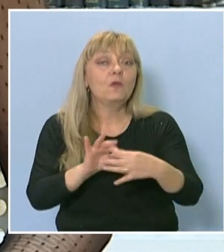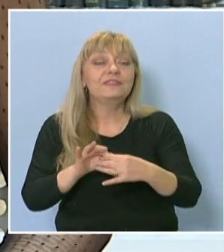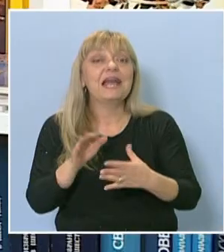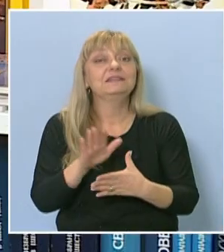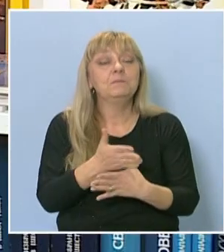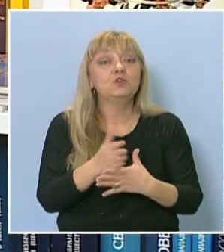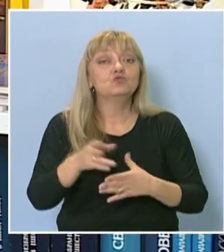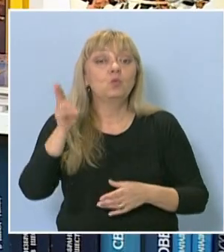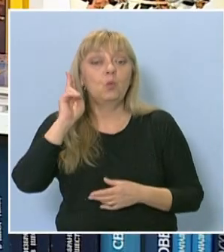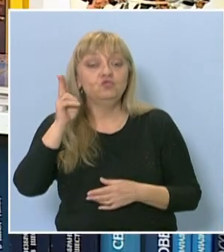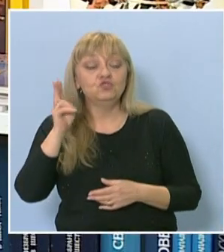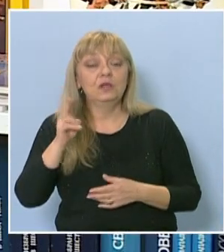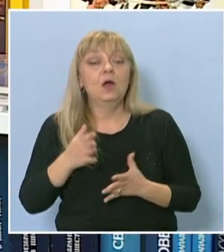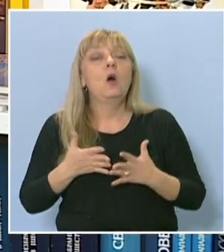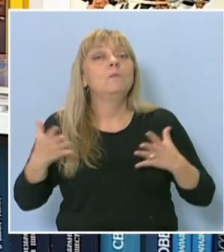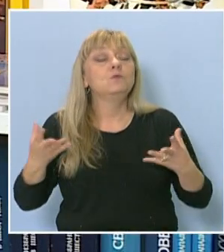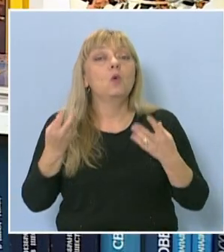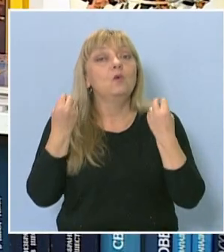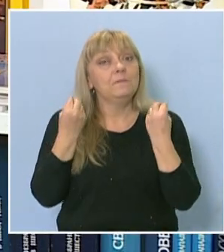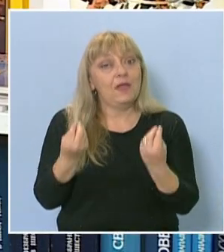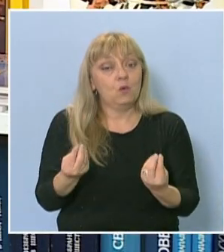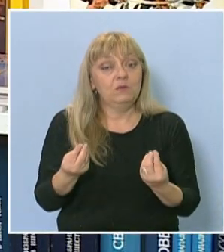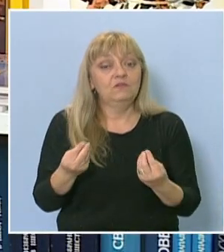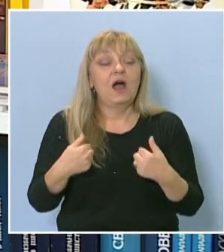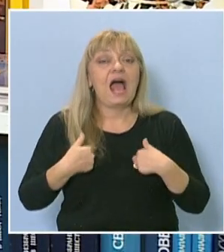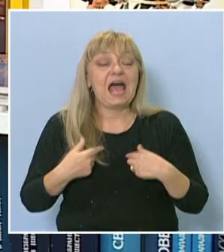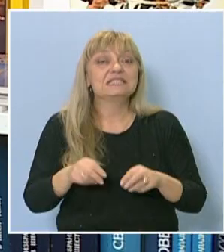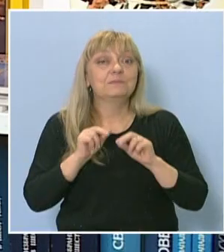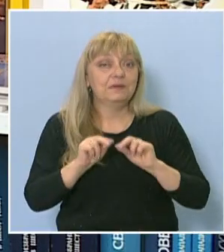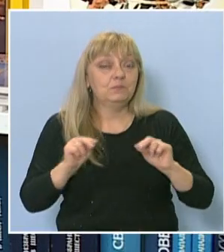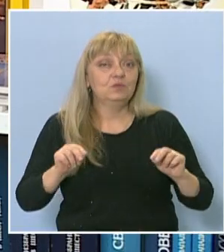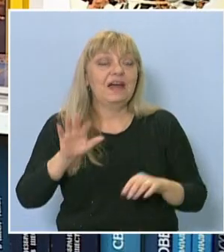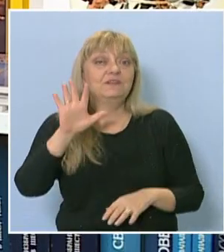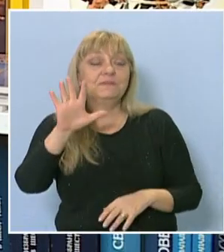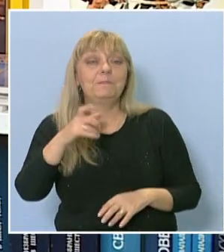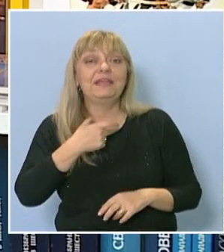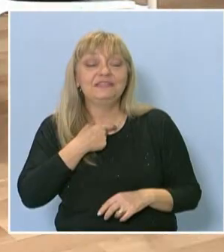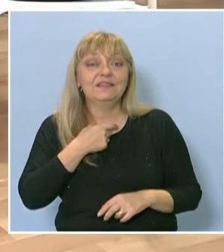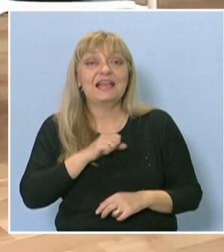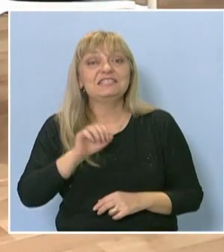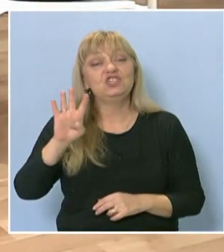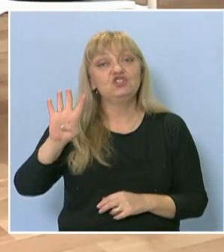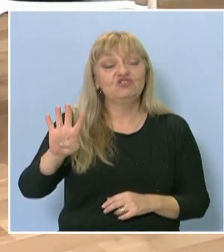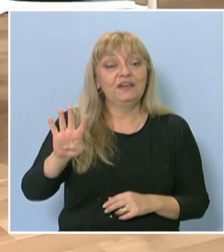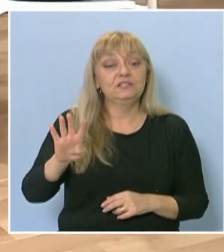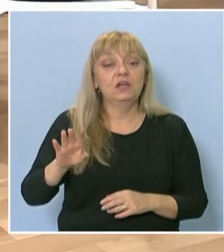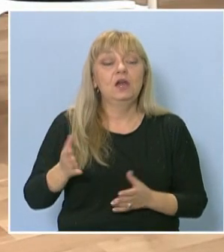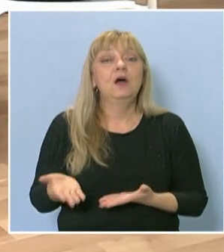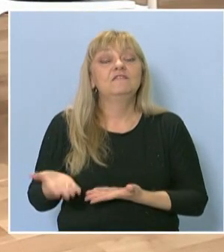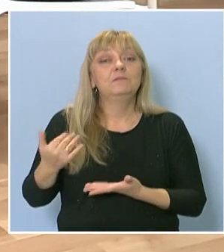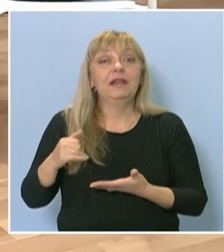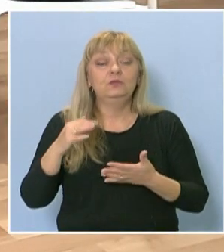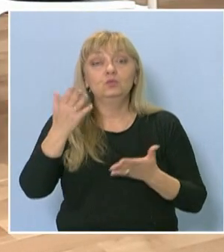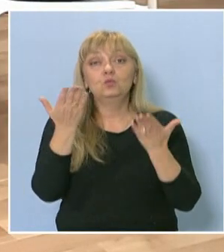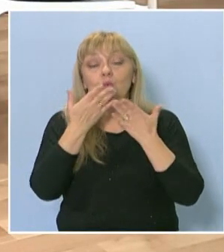и... Много им е хубаво. Аз в това училище в момента преподавам на 5-ти клас и на 4-ти. Те са още малки. Но в предното си училище бях